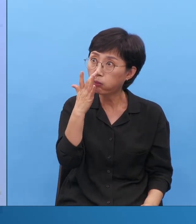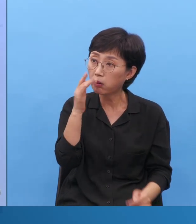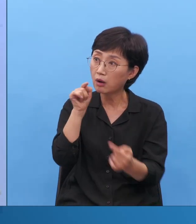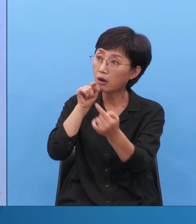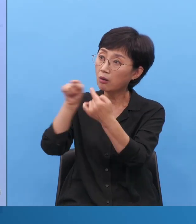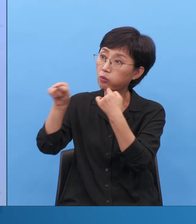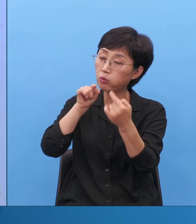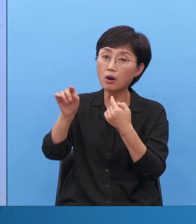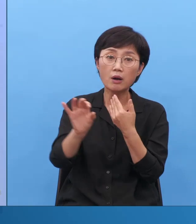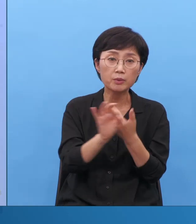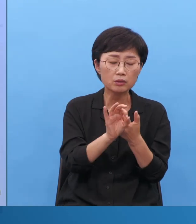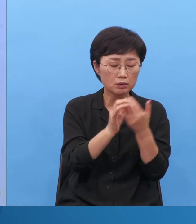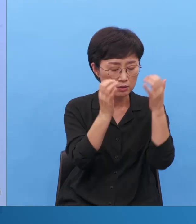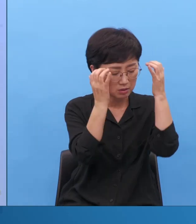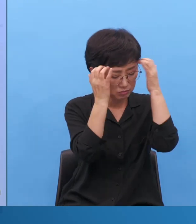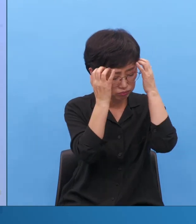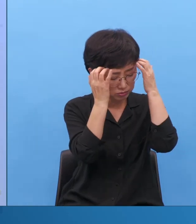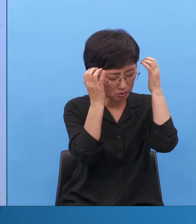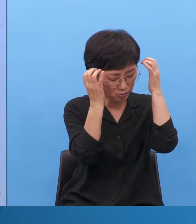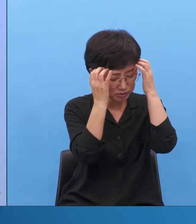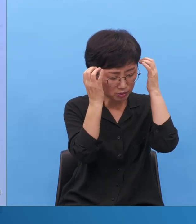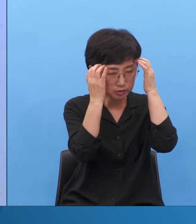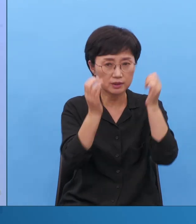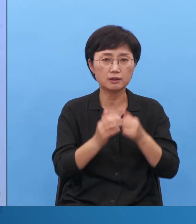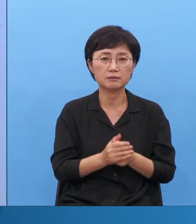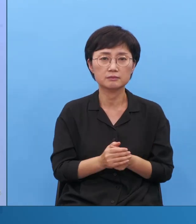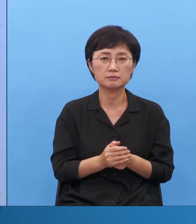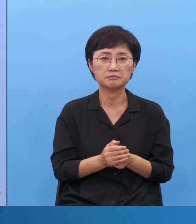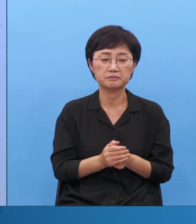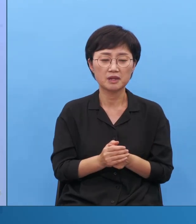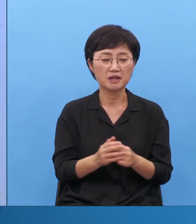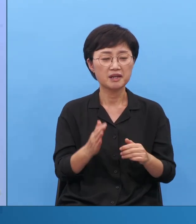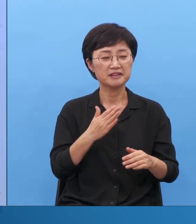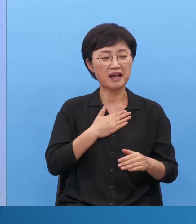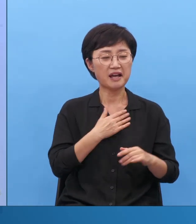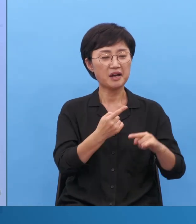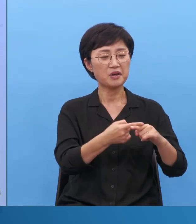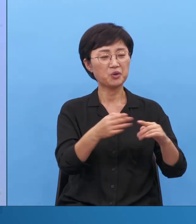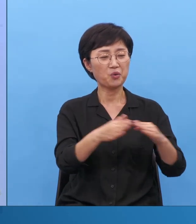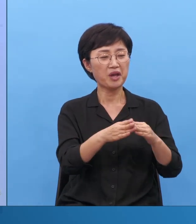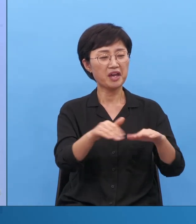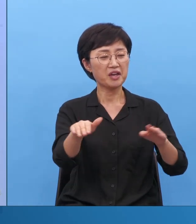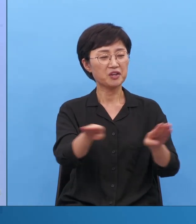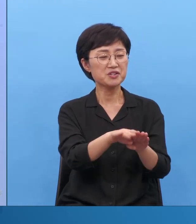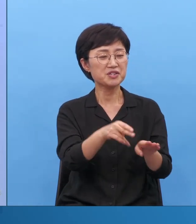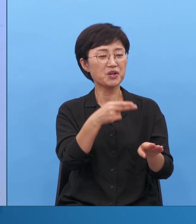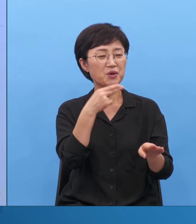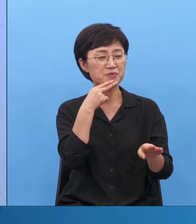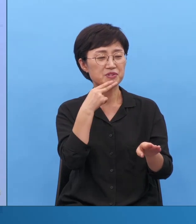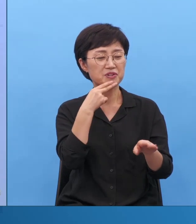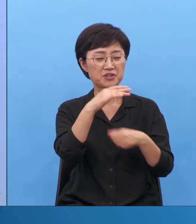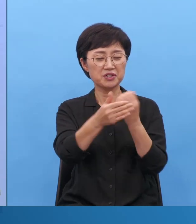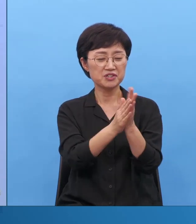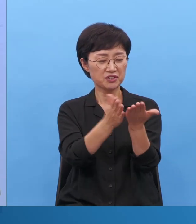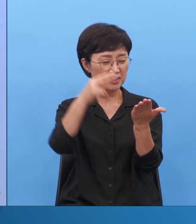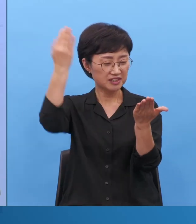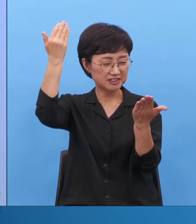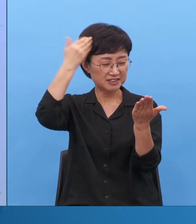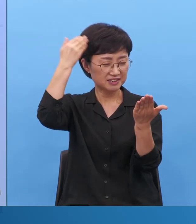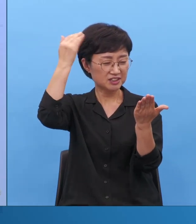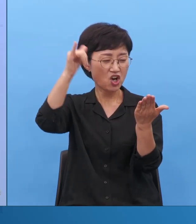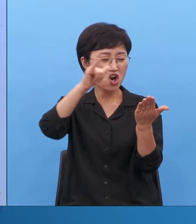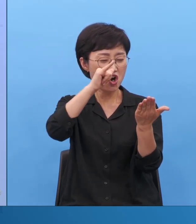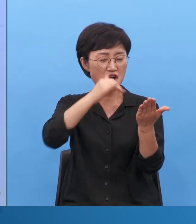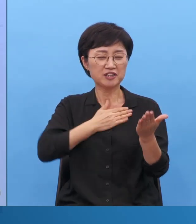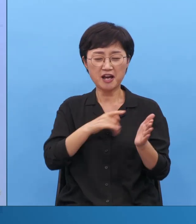unnecessary things. 신앙생활 잘한다고 생각합니다. 이거 나 우리 전부 다 성경 다 외우고 뭐 바리새인 지키고 다 지키고